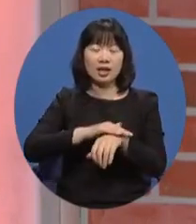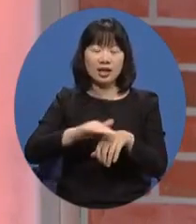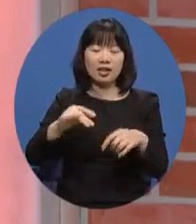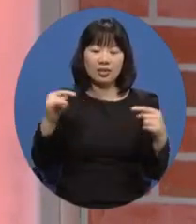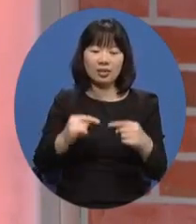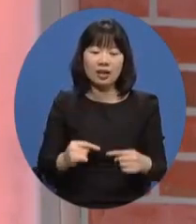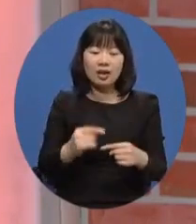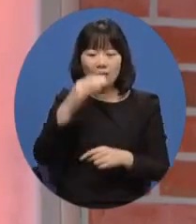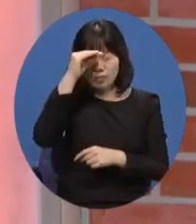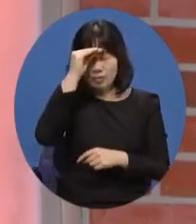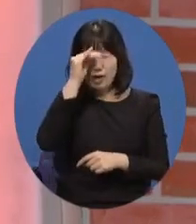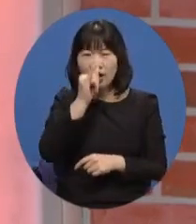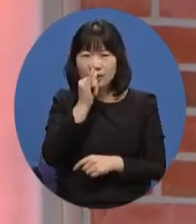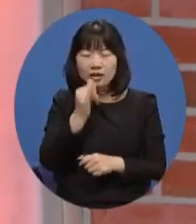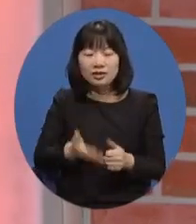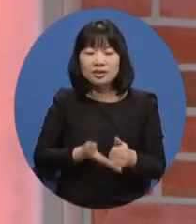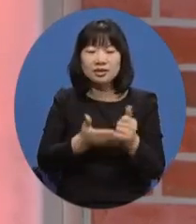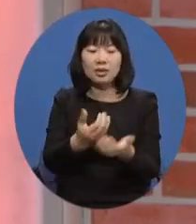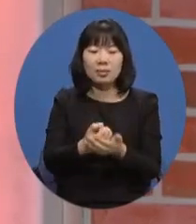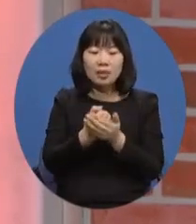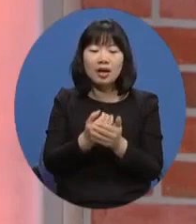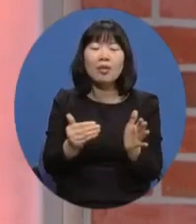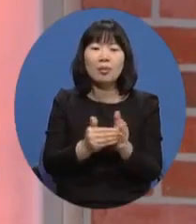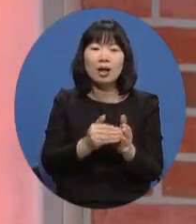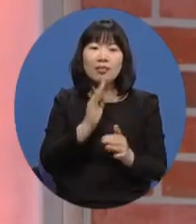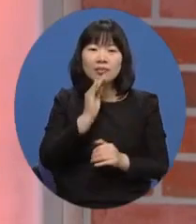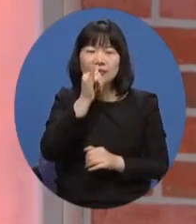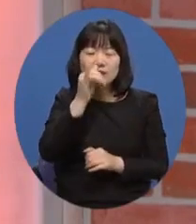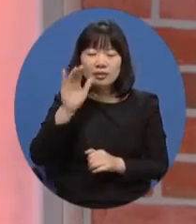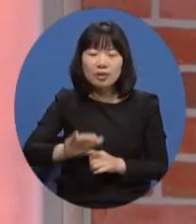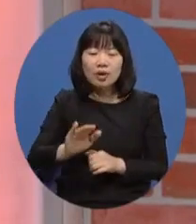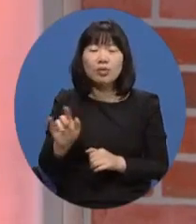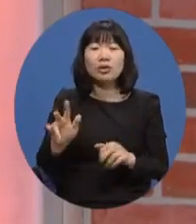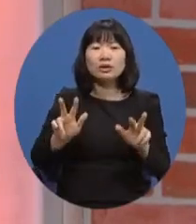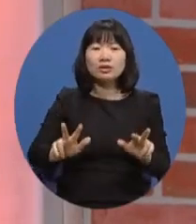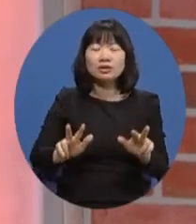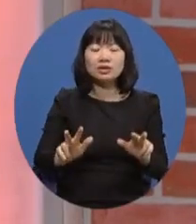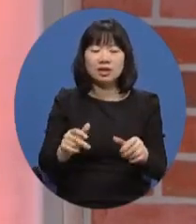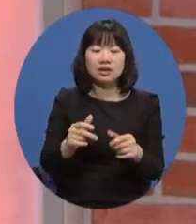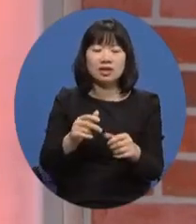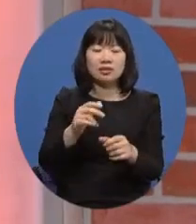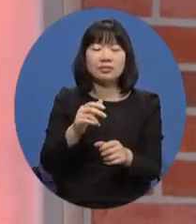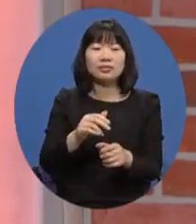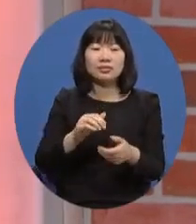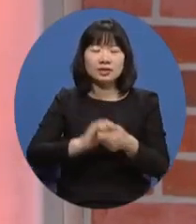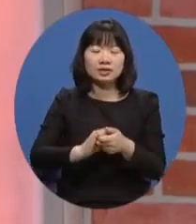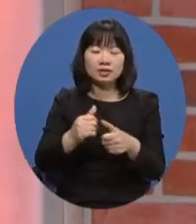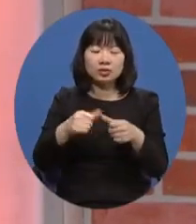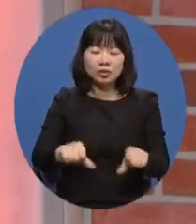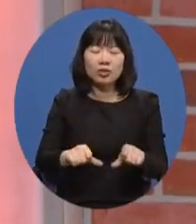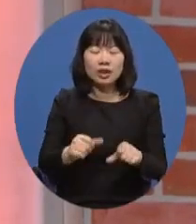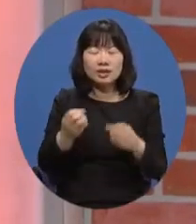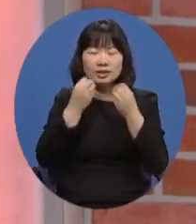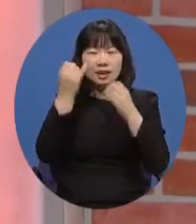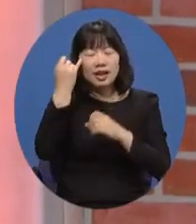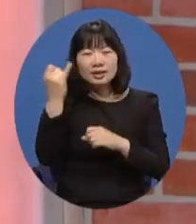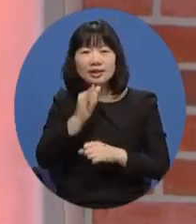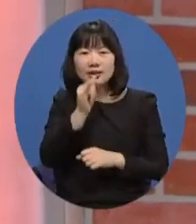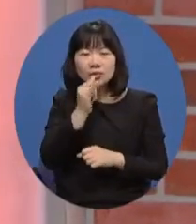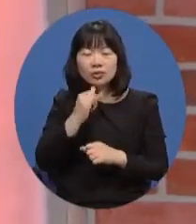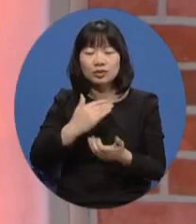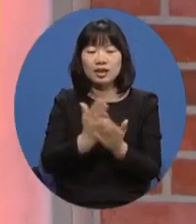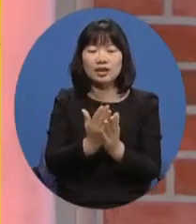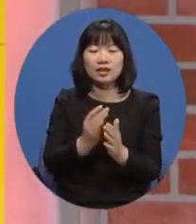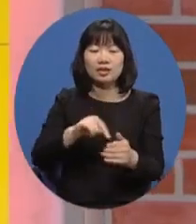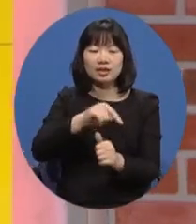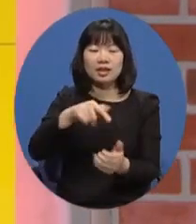아이예요. 모범적인 아이라는 칭찬은 받을 수는 있지만 요즘은 어떻게 보면 이 틀을 깨고 나가서 창의적이어야 되고 다양한